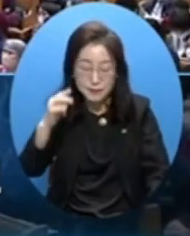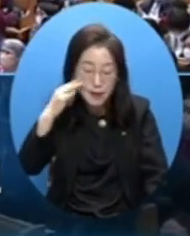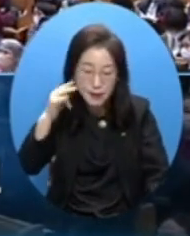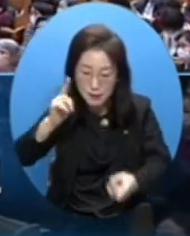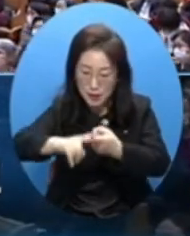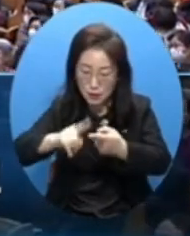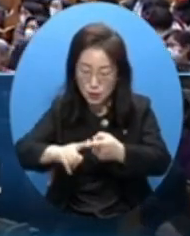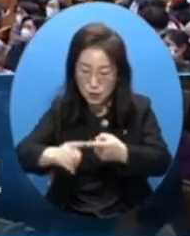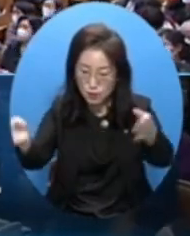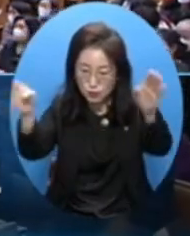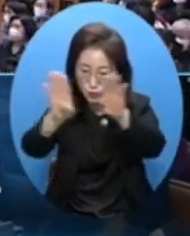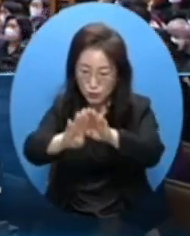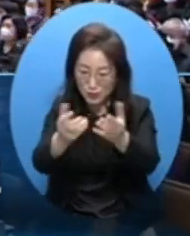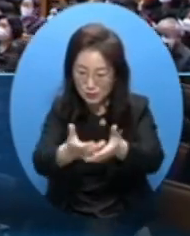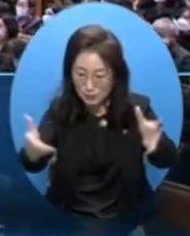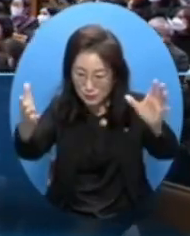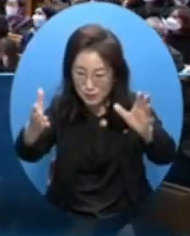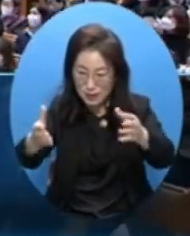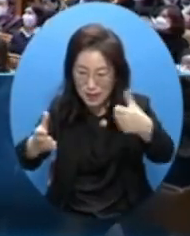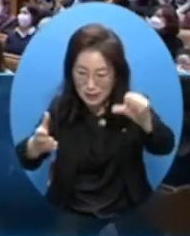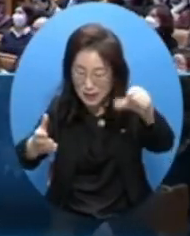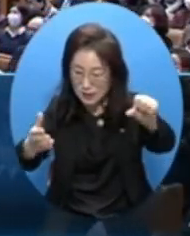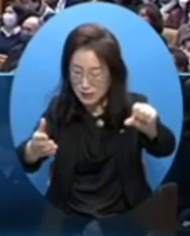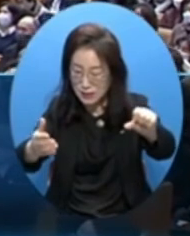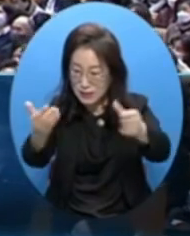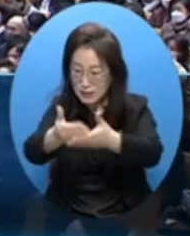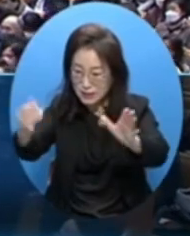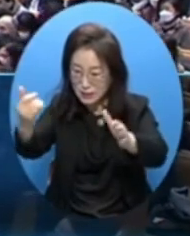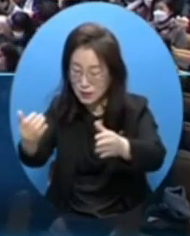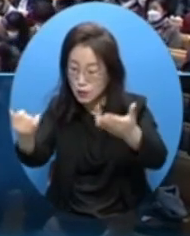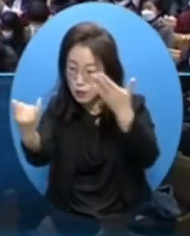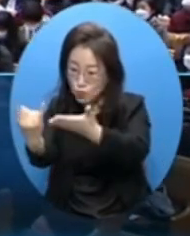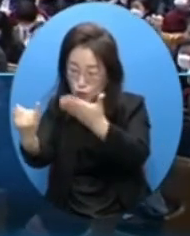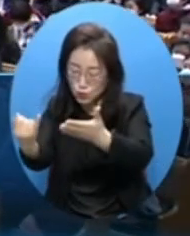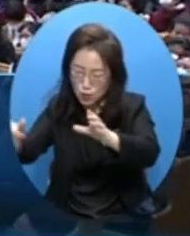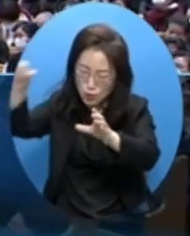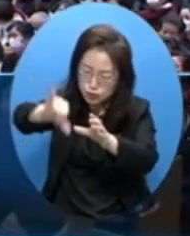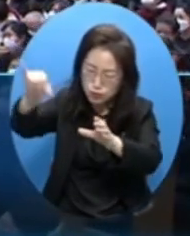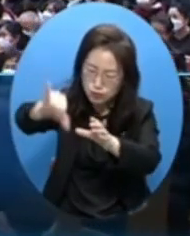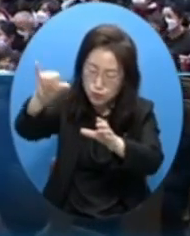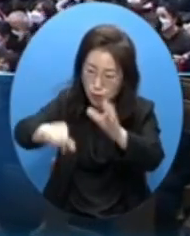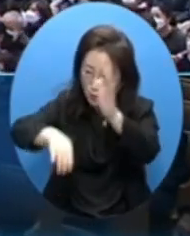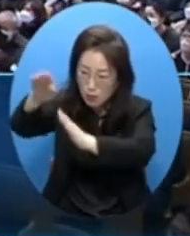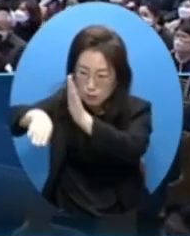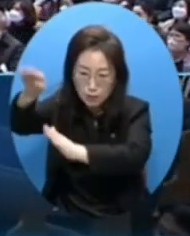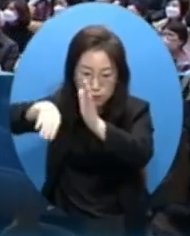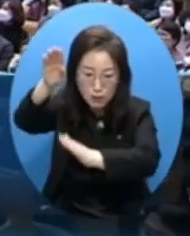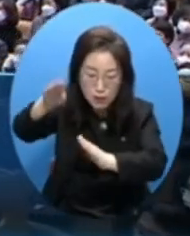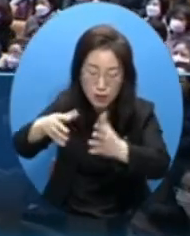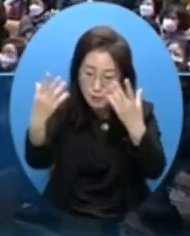그들은 그릇을 그에게로 가져오고 그는 부었더니 그릇에 다 찬지라. 여인이